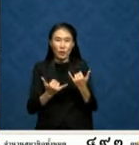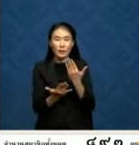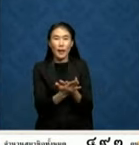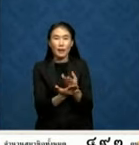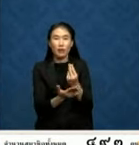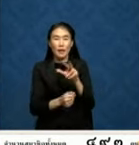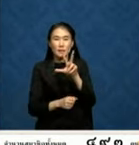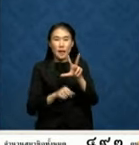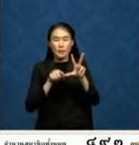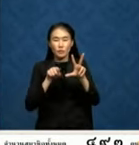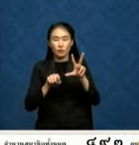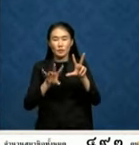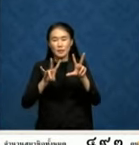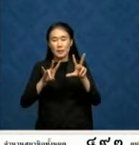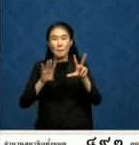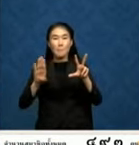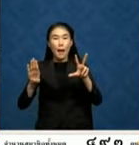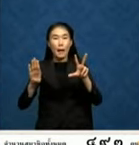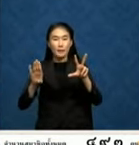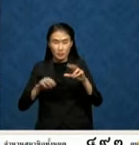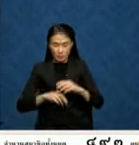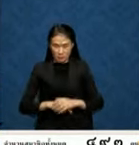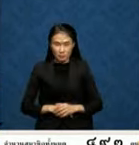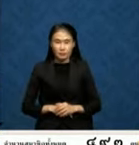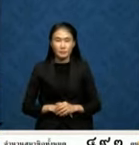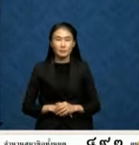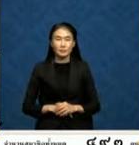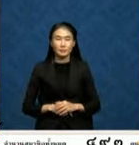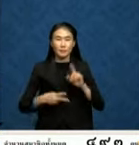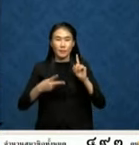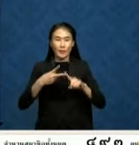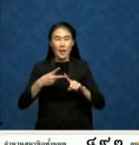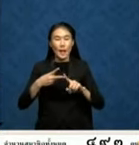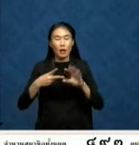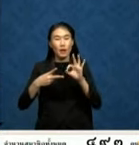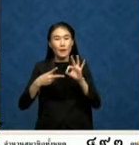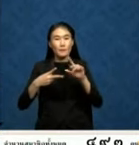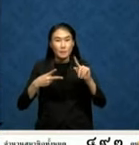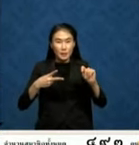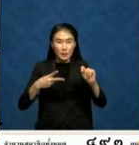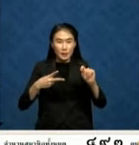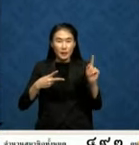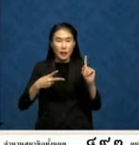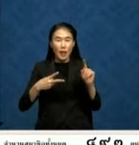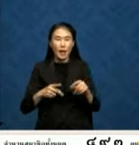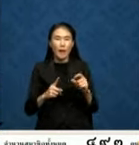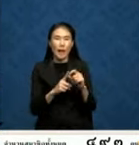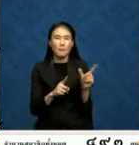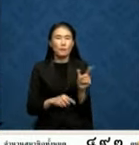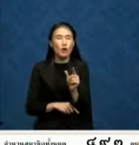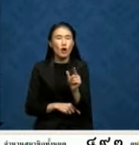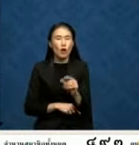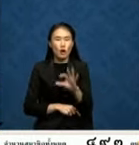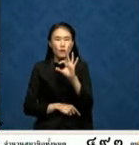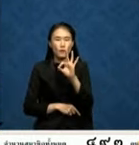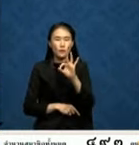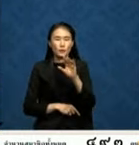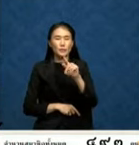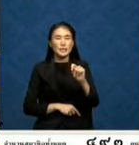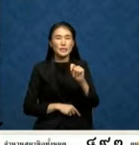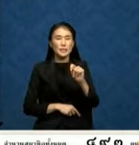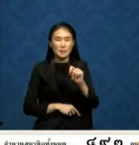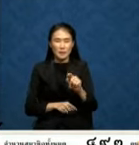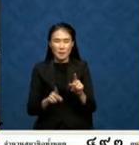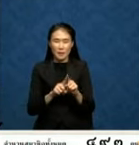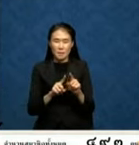ณ 3.7 บาทต่อหน่วยนะครับแล้วก็ค่า FT นะครับก็คือตัวย่อมันก็คือ Fuel Tariff นะครับ Fuel